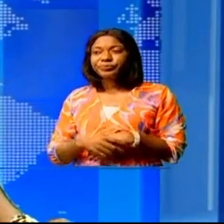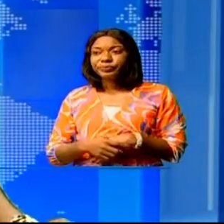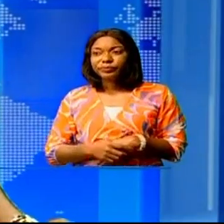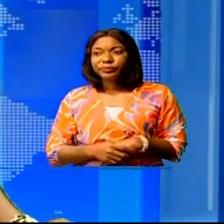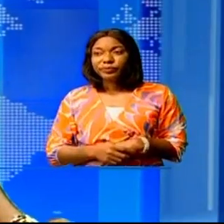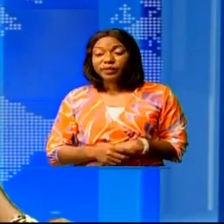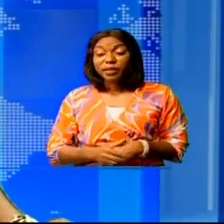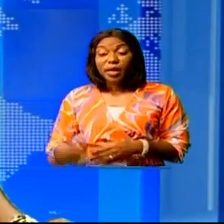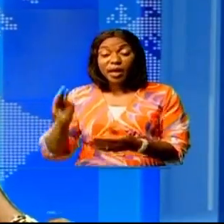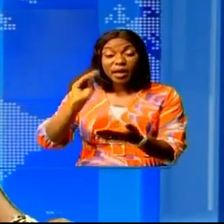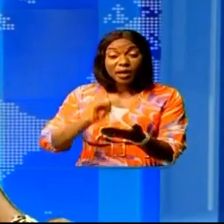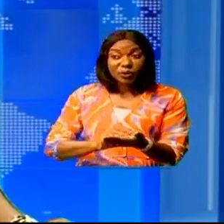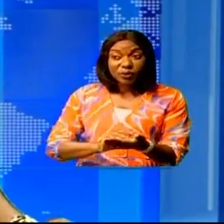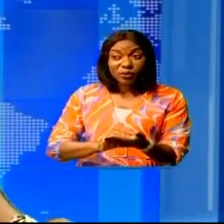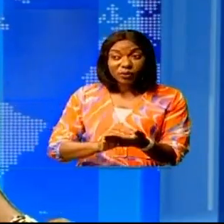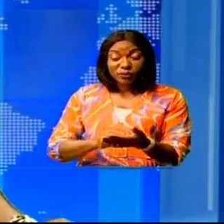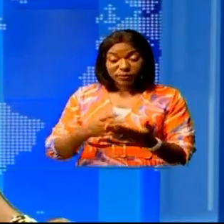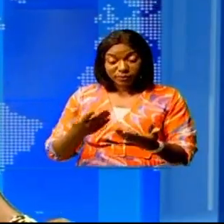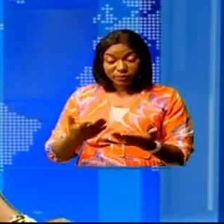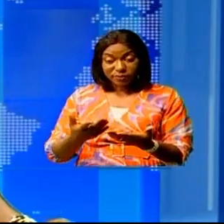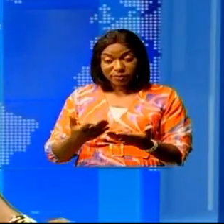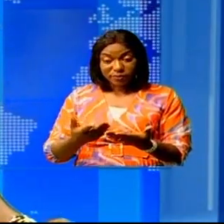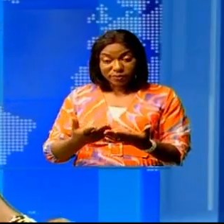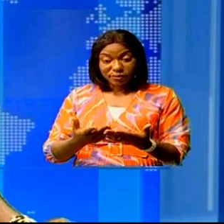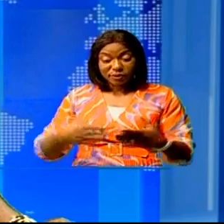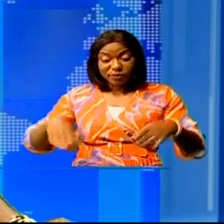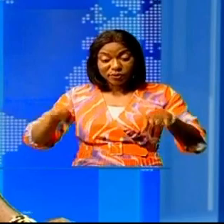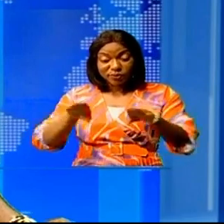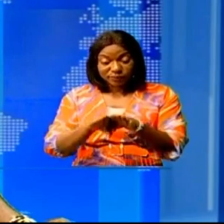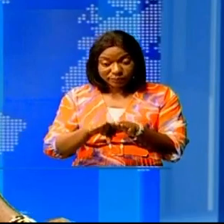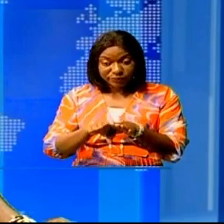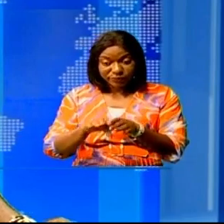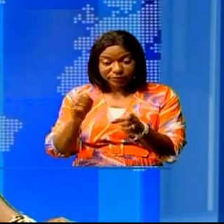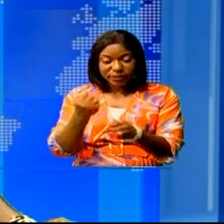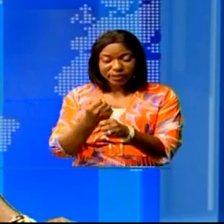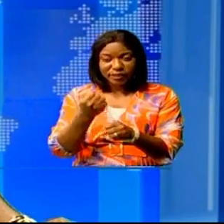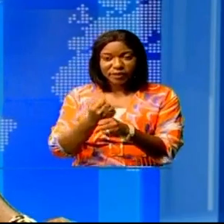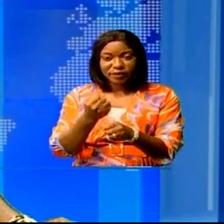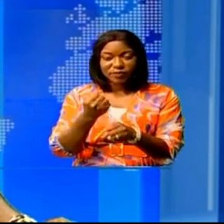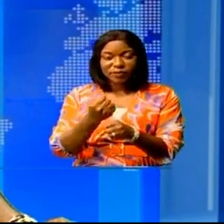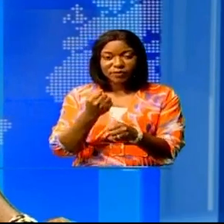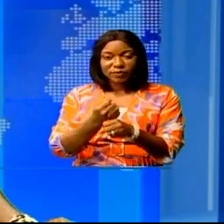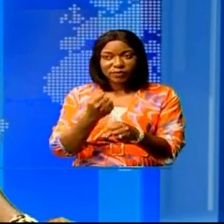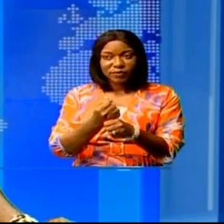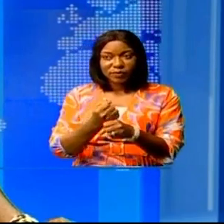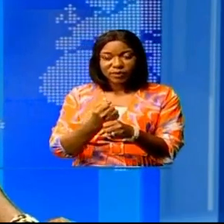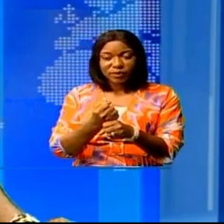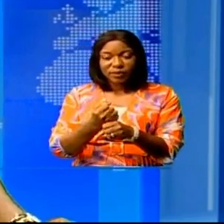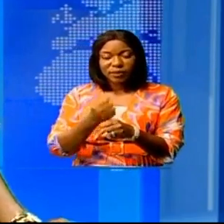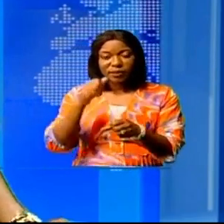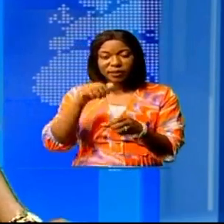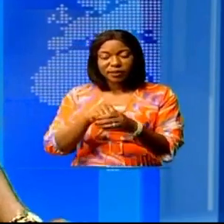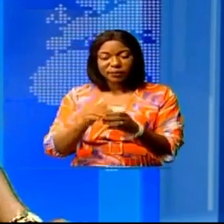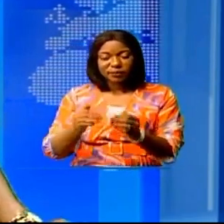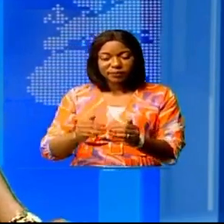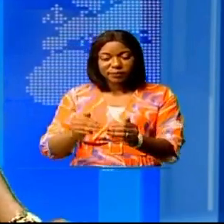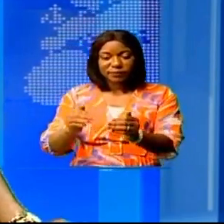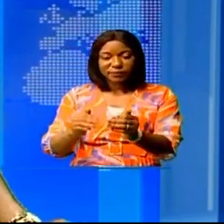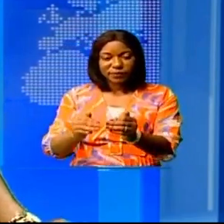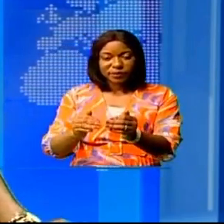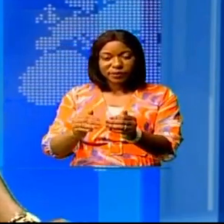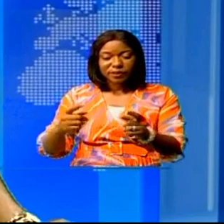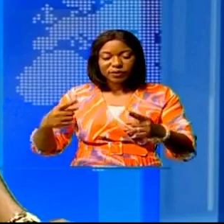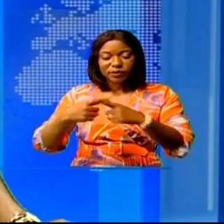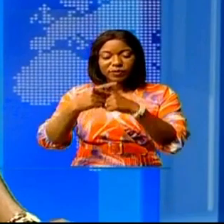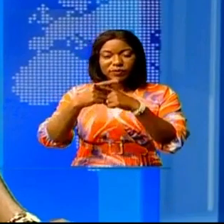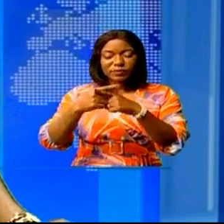Et puis, c'est au CEPAS que se sont clôturés les travaux des enjeux dynamiques de la continuation des conflits